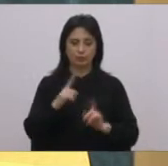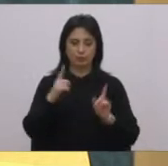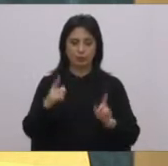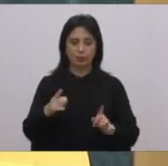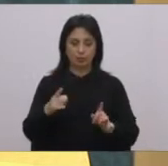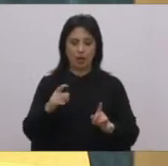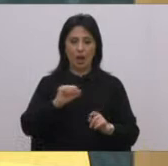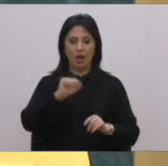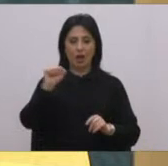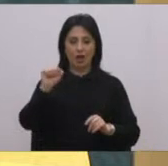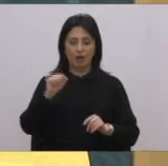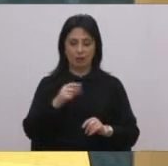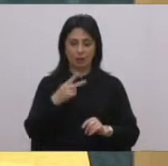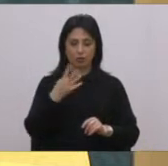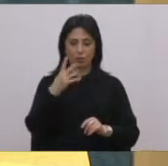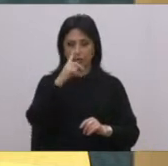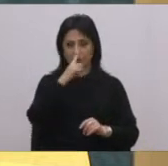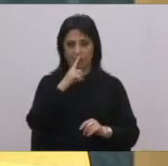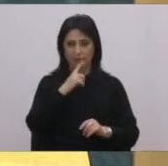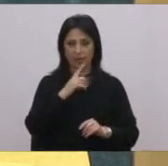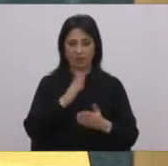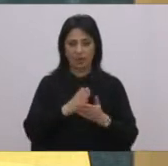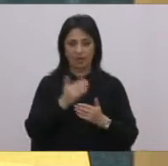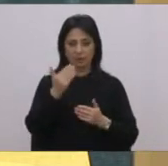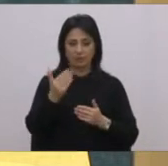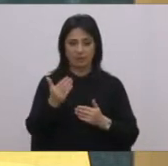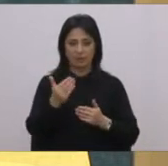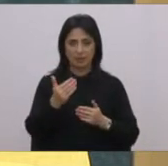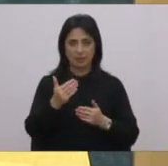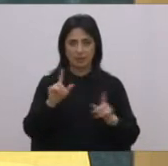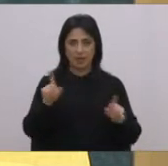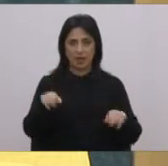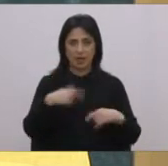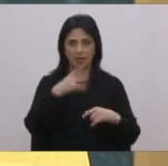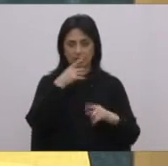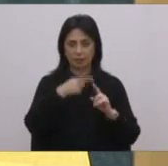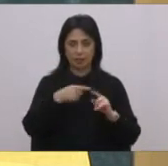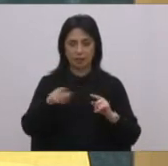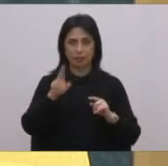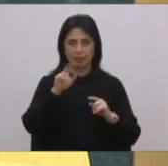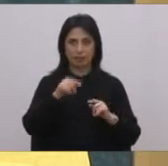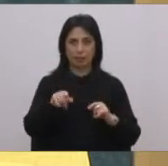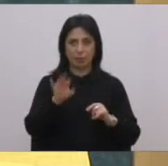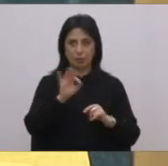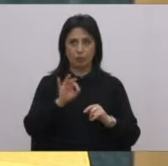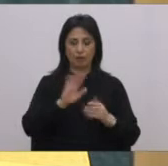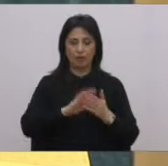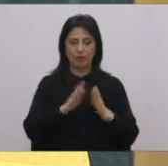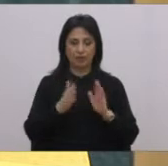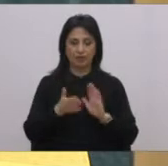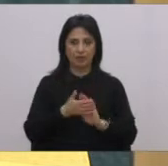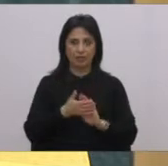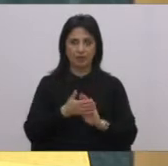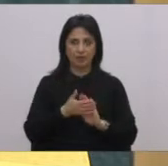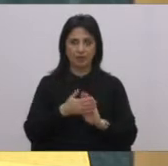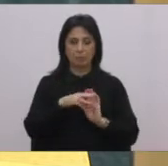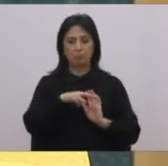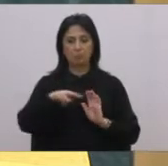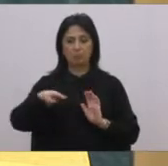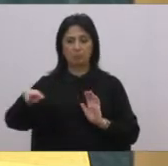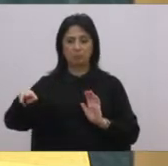მონაკვეთი 24 თვიანი არის მისი, ასე ვთქვათ, განხორციელების პერიოდი და აღნიშნულ ვადაში